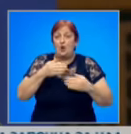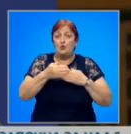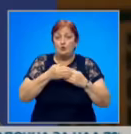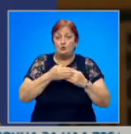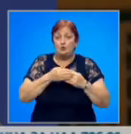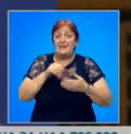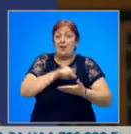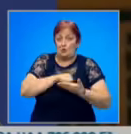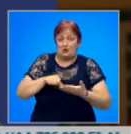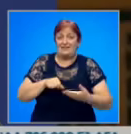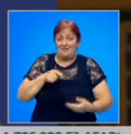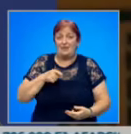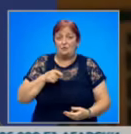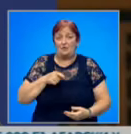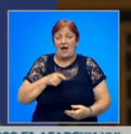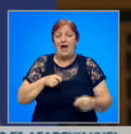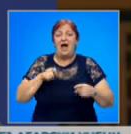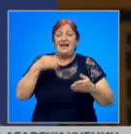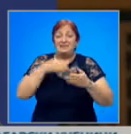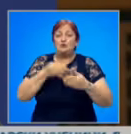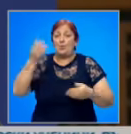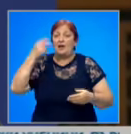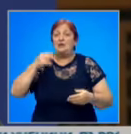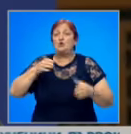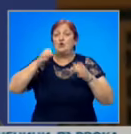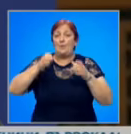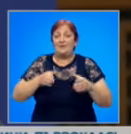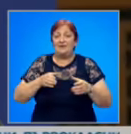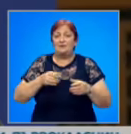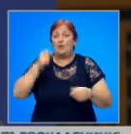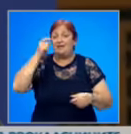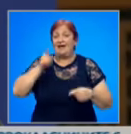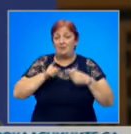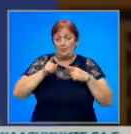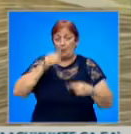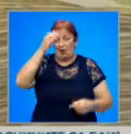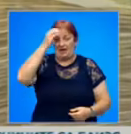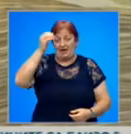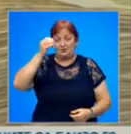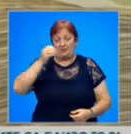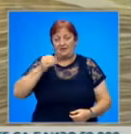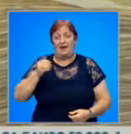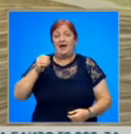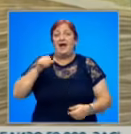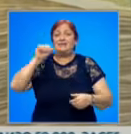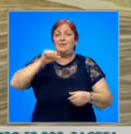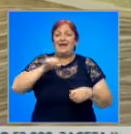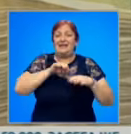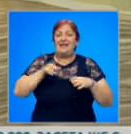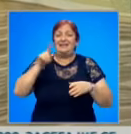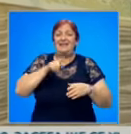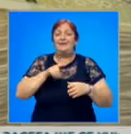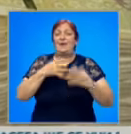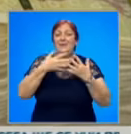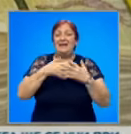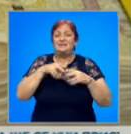отношение, подчертавам това, срещу предишното правителство и главния прокурор Иван Гешев. Спирайки течове и налагайки нови